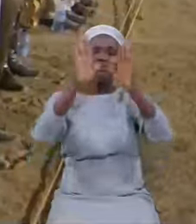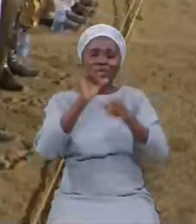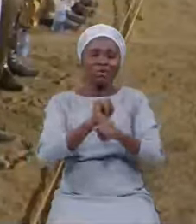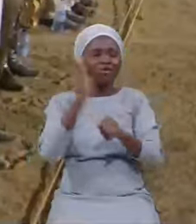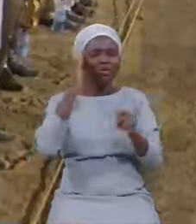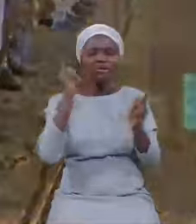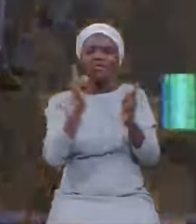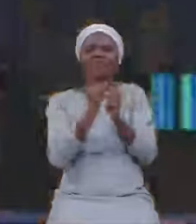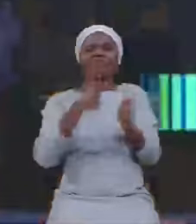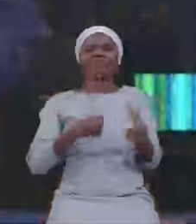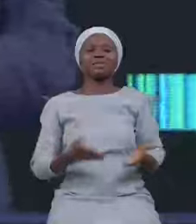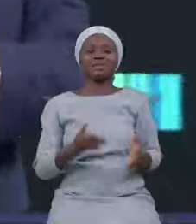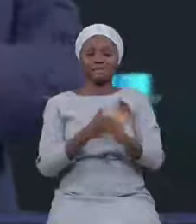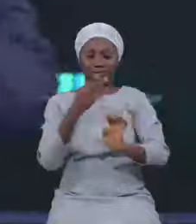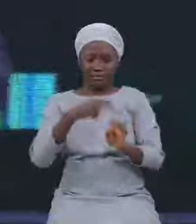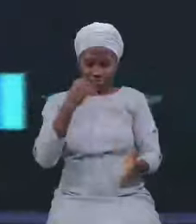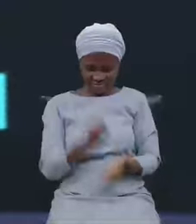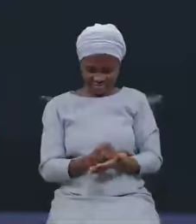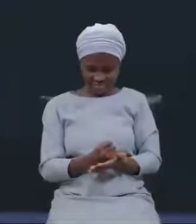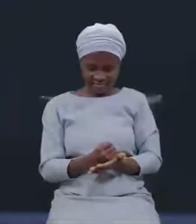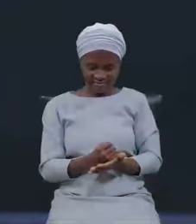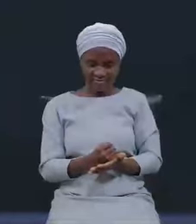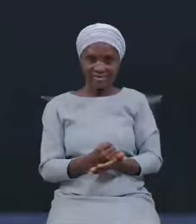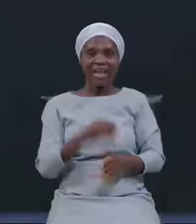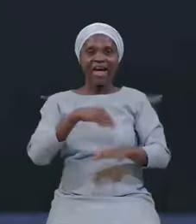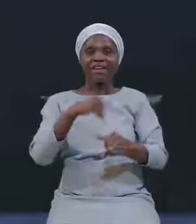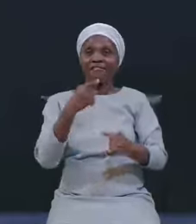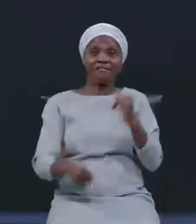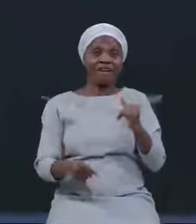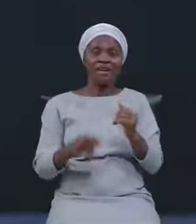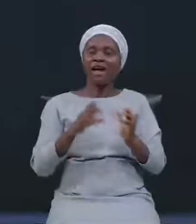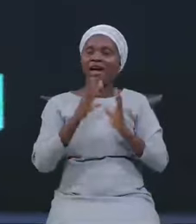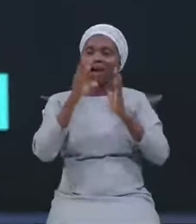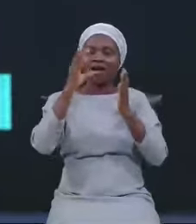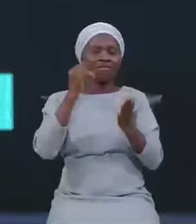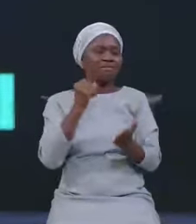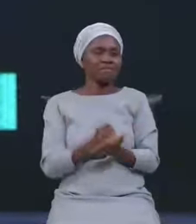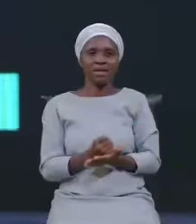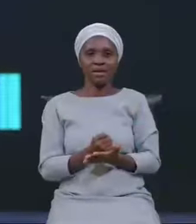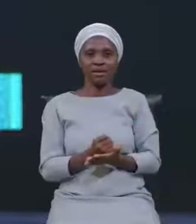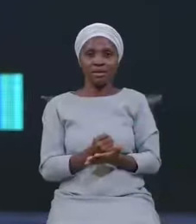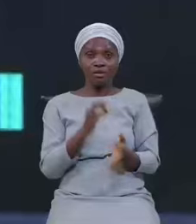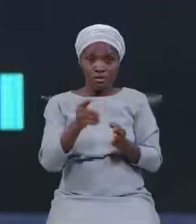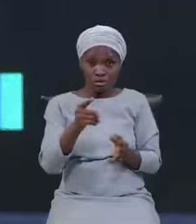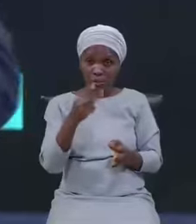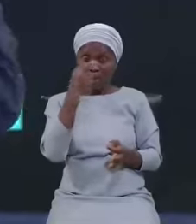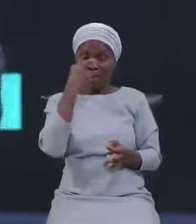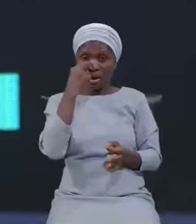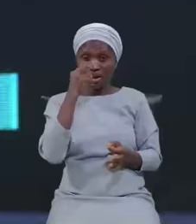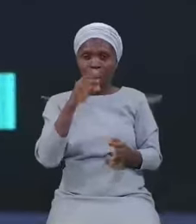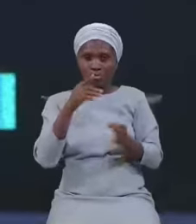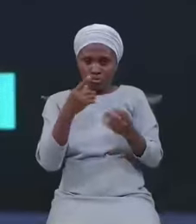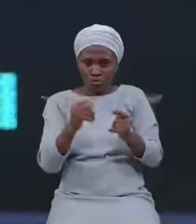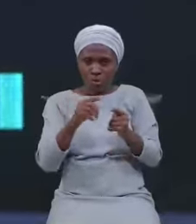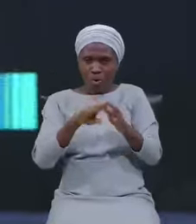Et au dernier amen. Si tu es aveugle, ouvre les yeux, tu verras.